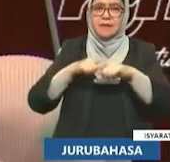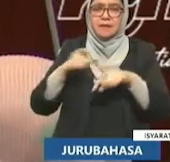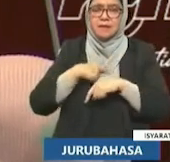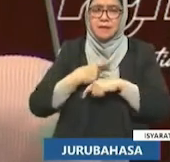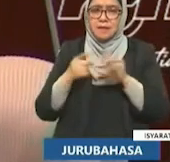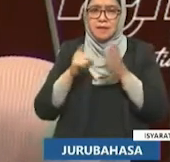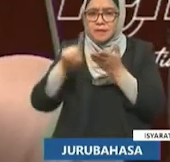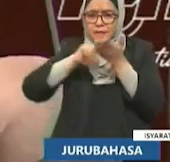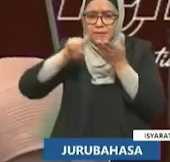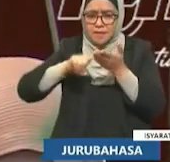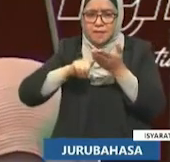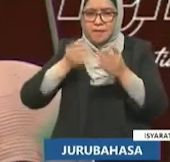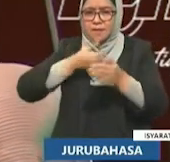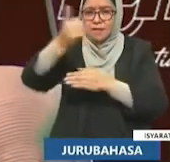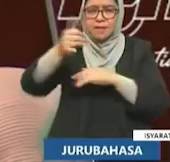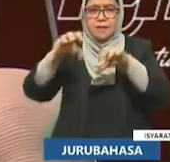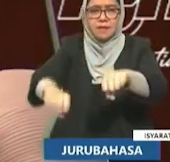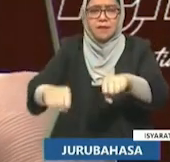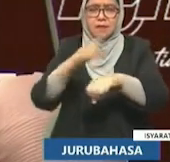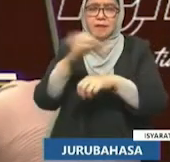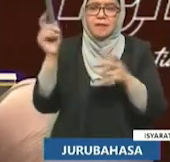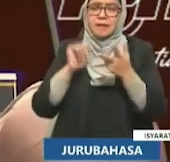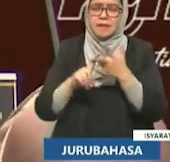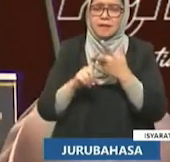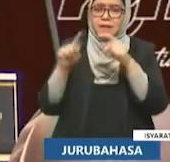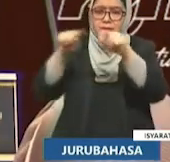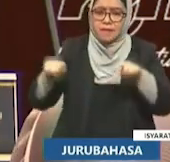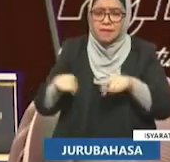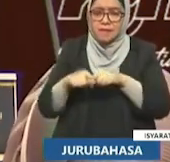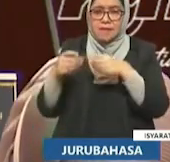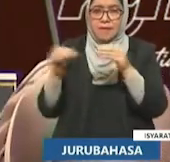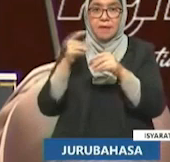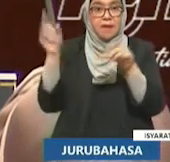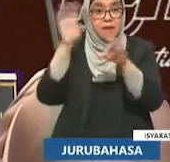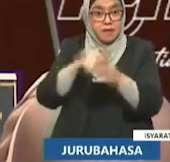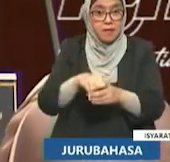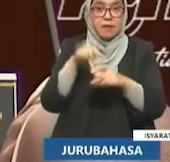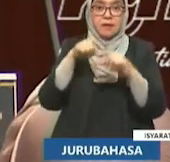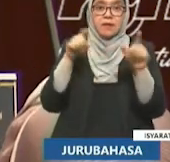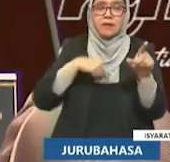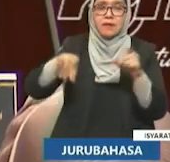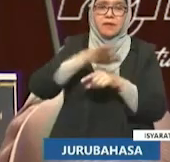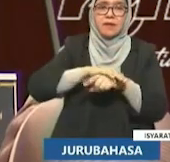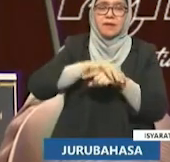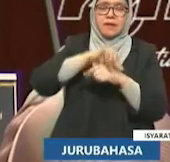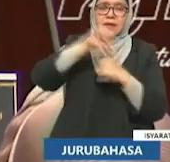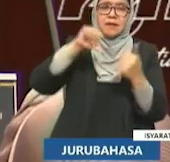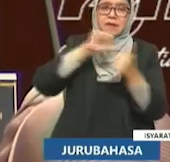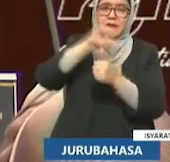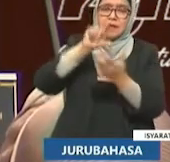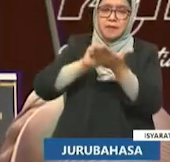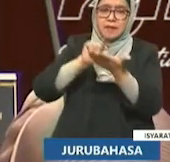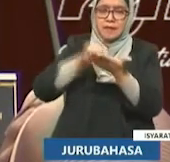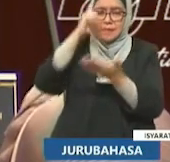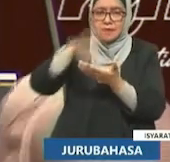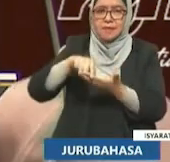berterusan datas premis dan penjual termasuk di media sosial untuk tangga penjualan ini syari'at yang tidak